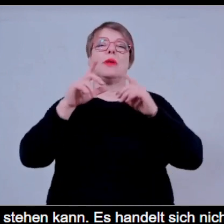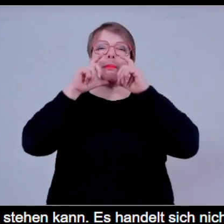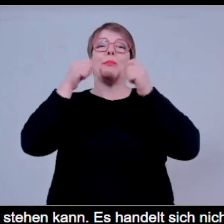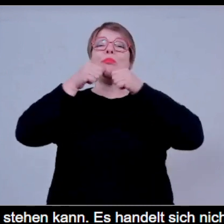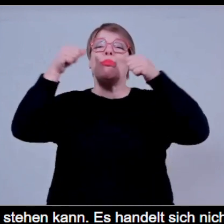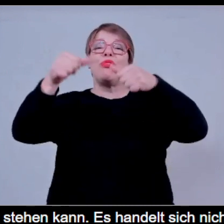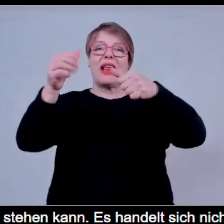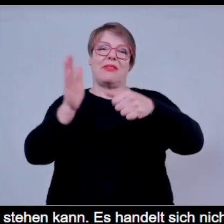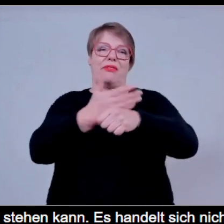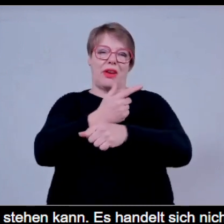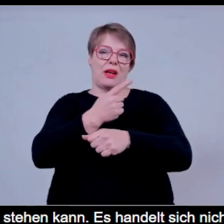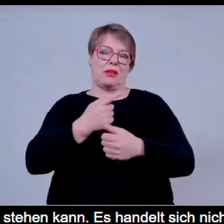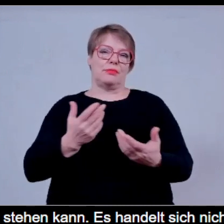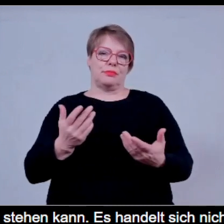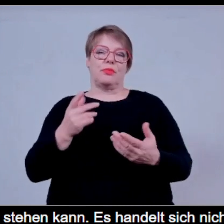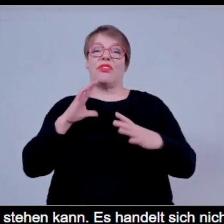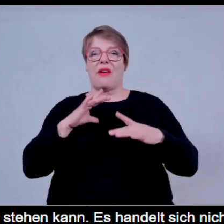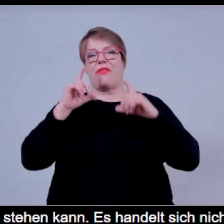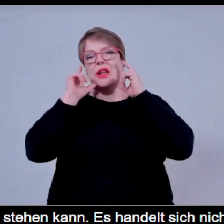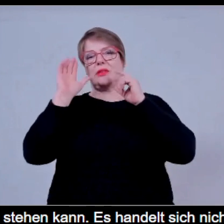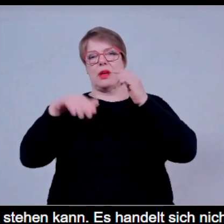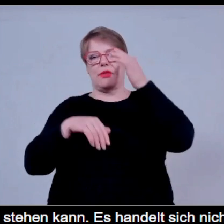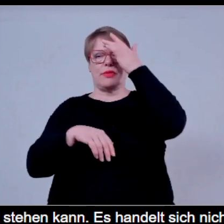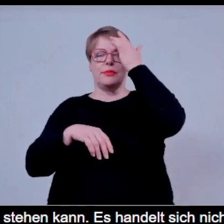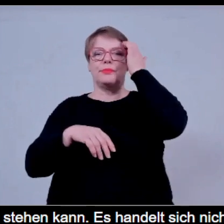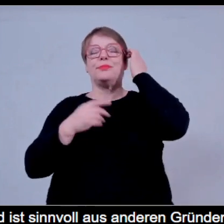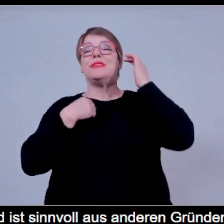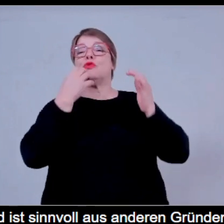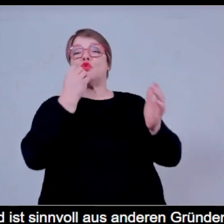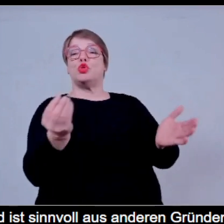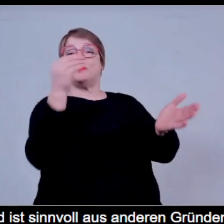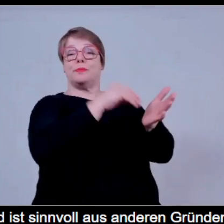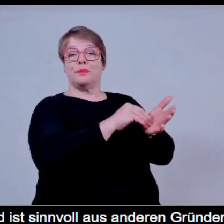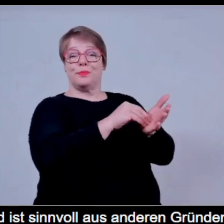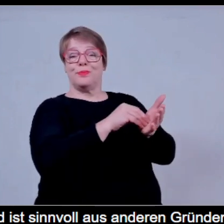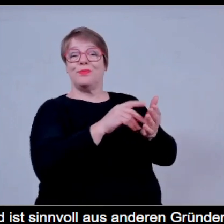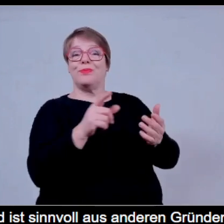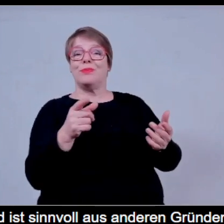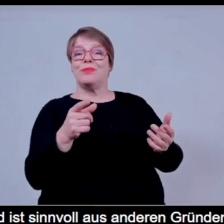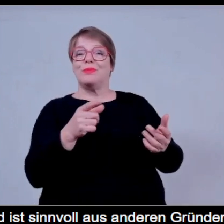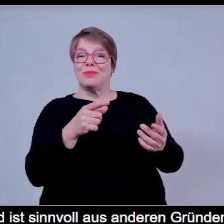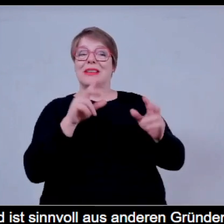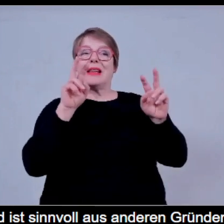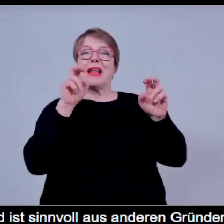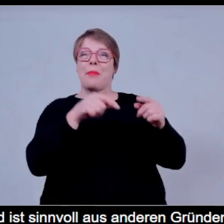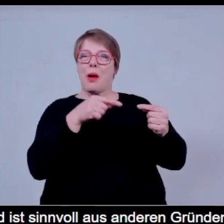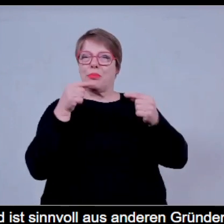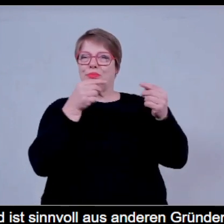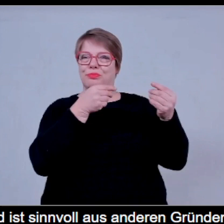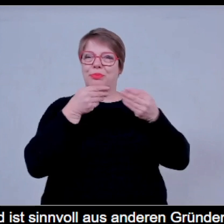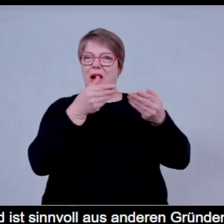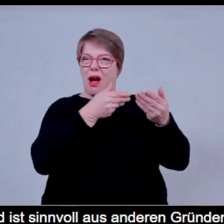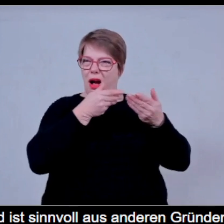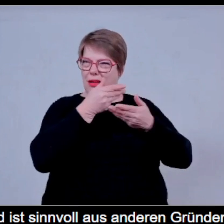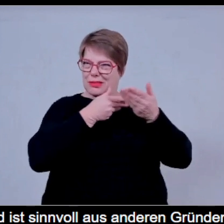was das LGL uns in einem wöchentlichen Monitoring sagt, welche Maßnahmen notwendig, weitere Maßnahmen angebracht. Ich habe sehr viele Gespräche geführt,